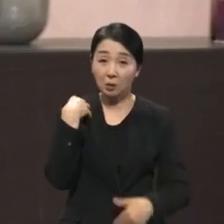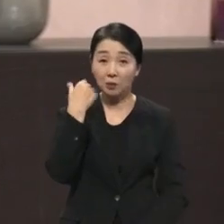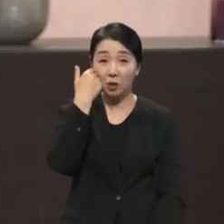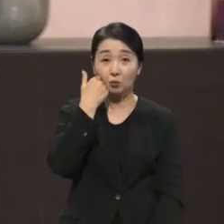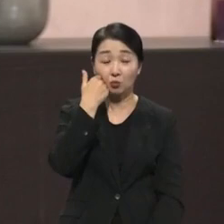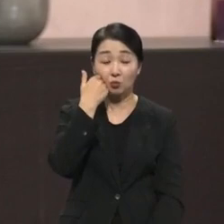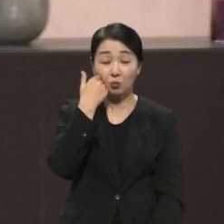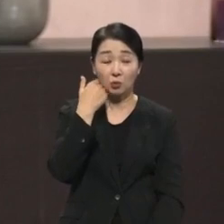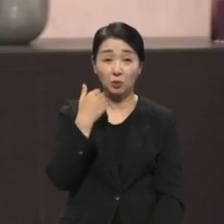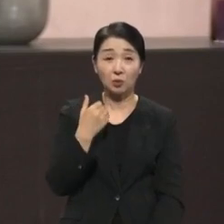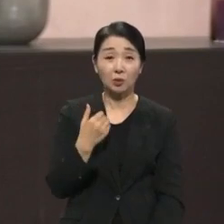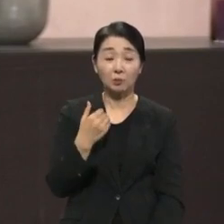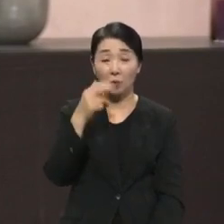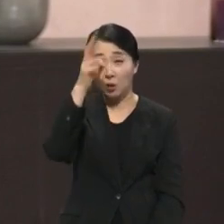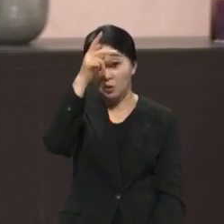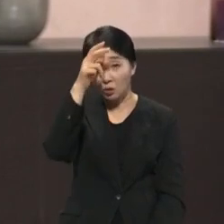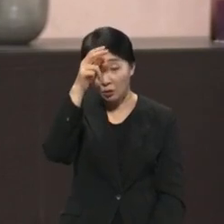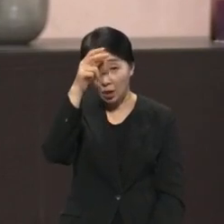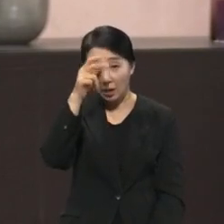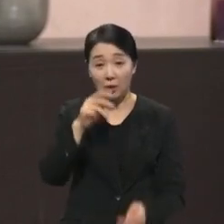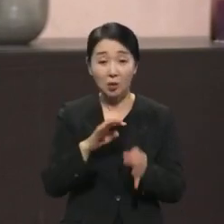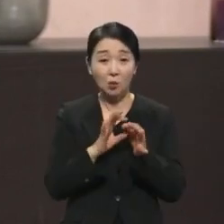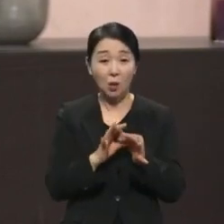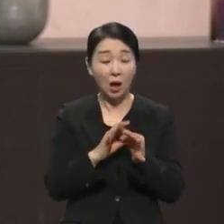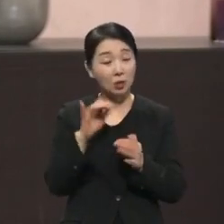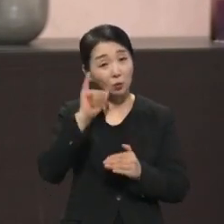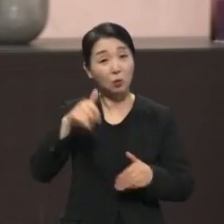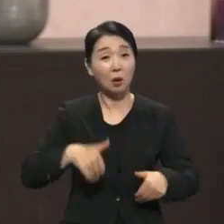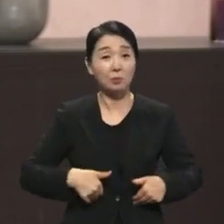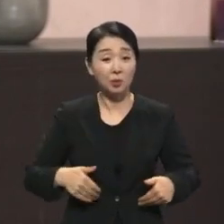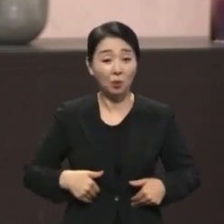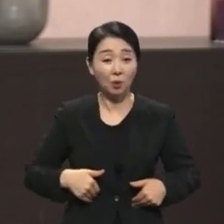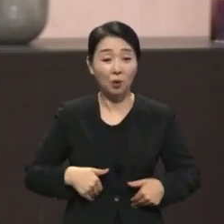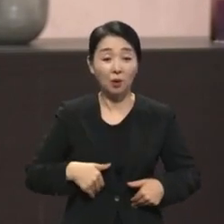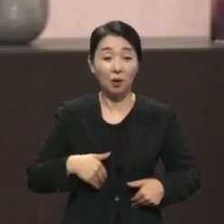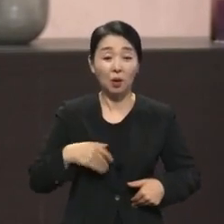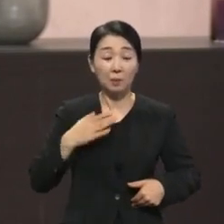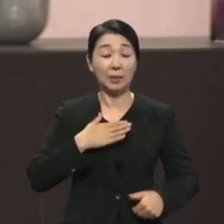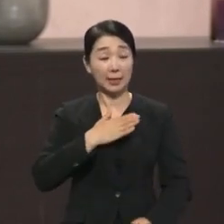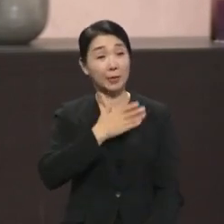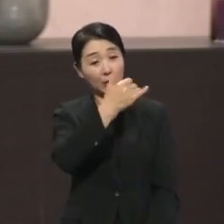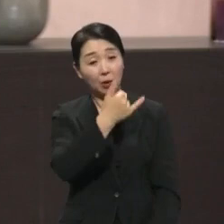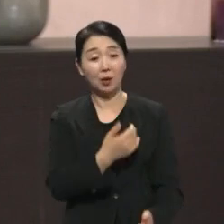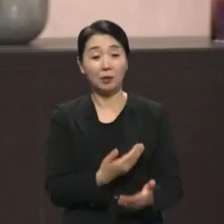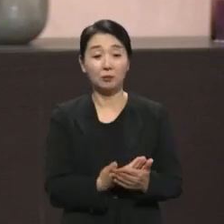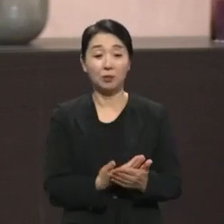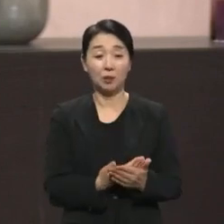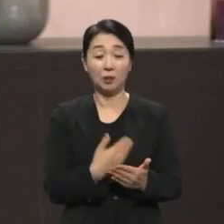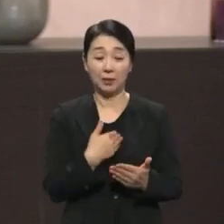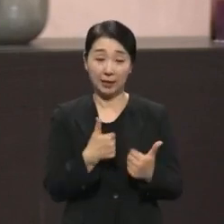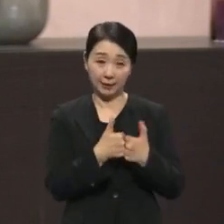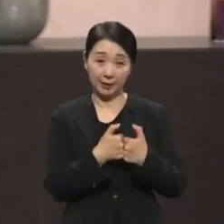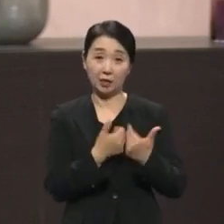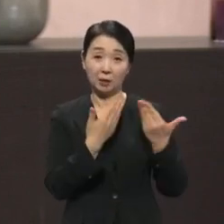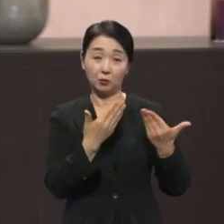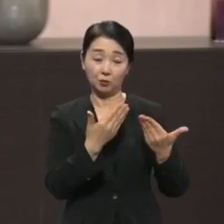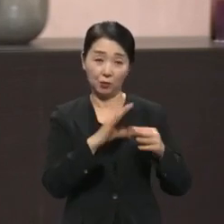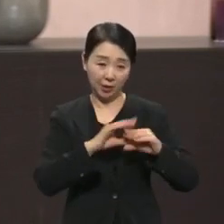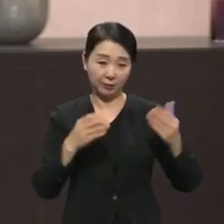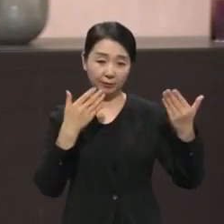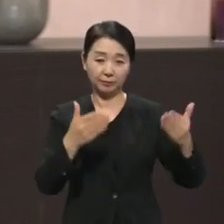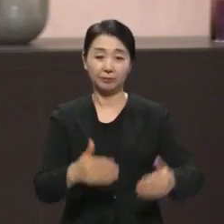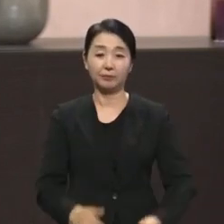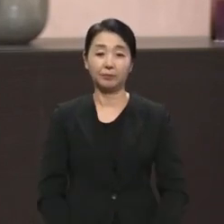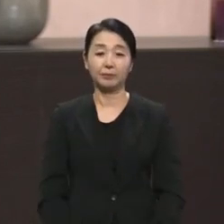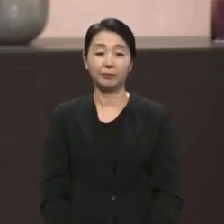를담당하는경찰관에게연락하거나 저,범죄수사과장권선생님께연락해주십시오. 제가 상담을제공하고해당 문제를처리해드리겠습니다.